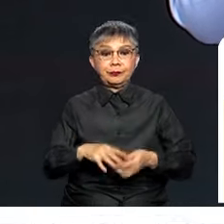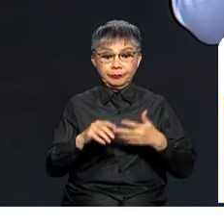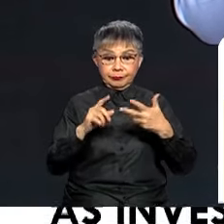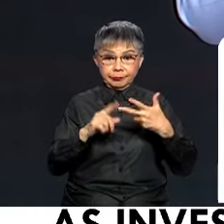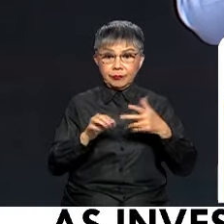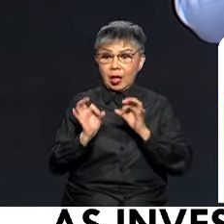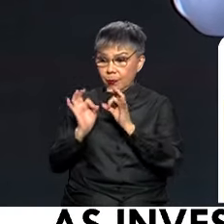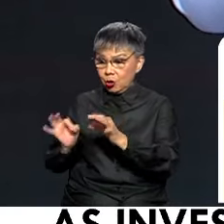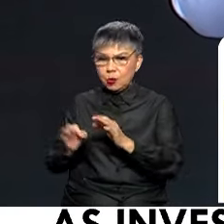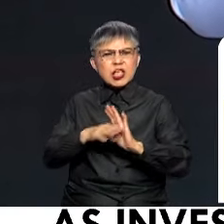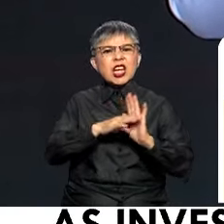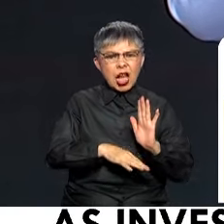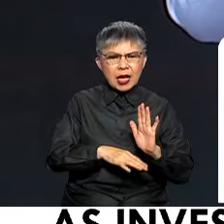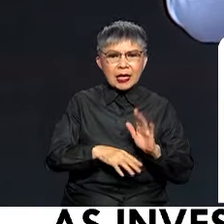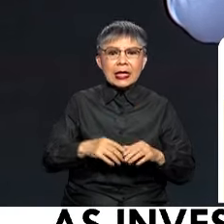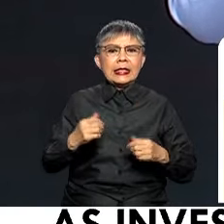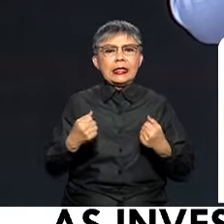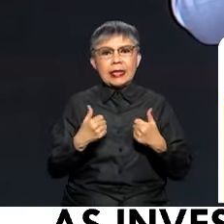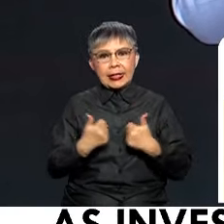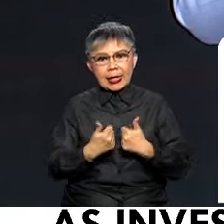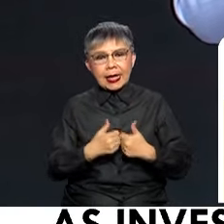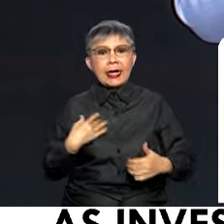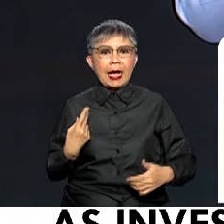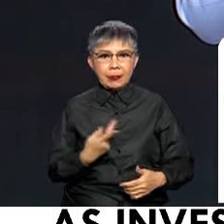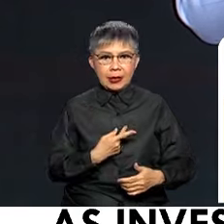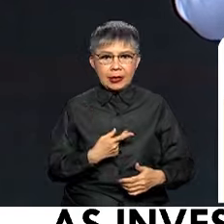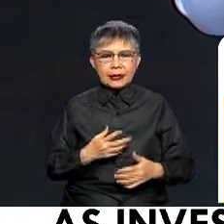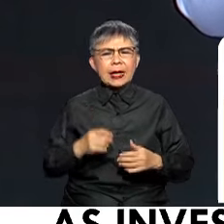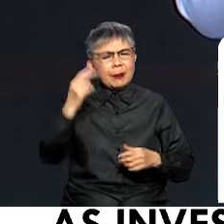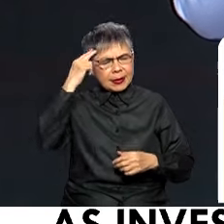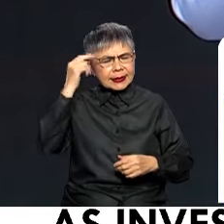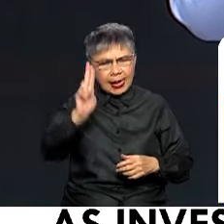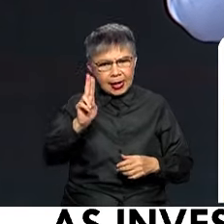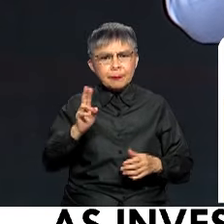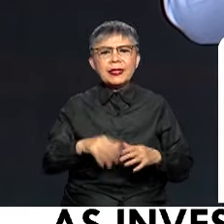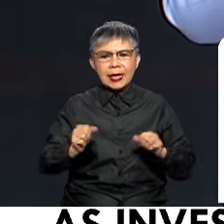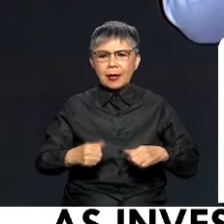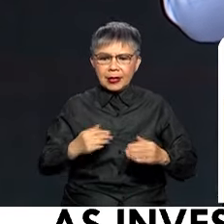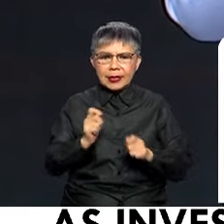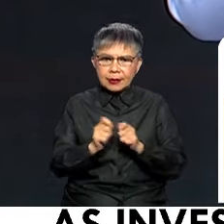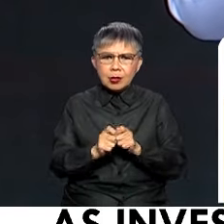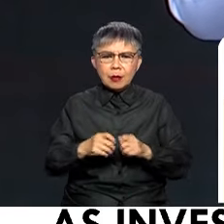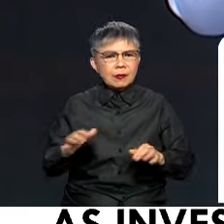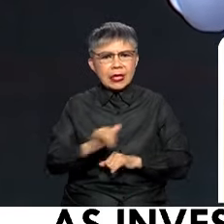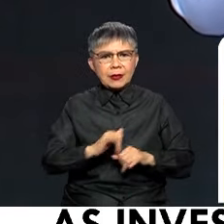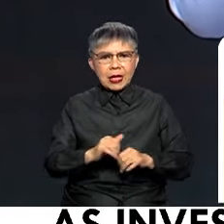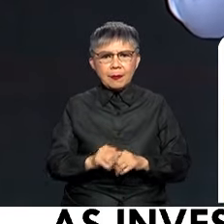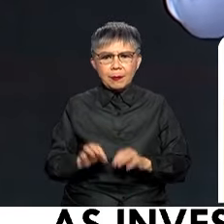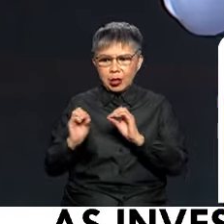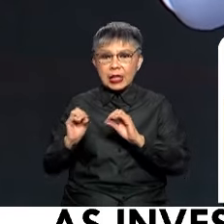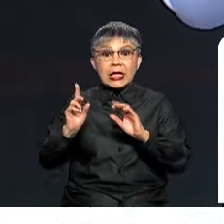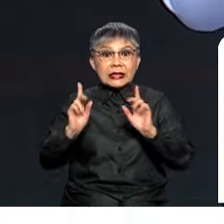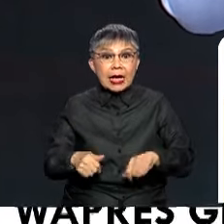tingkat pendidikan yang masih rendah menjadi tantangan bagi Provinsi Banten Tapi kami optimis bahwa ini bisa kita selesaikan secara bersama-sama